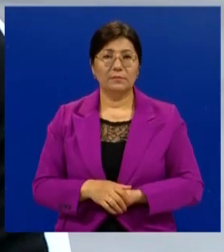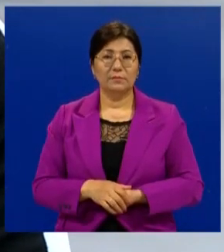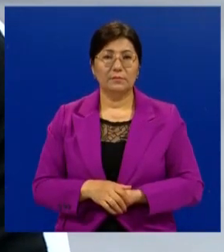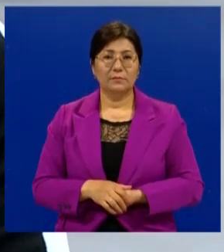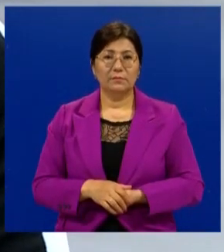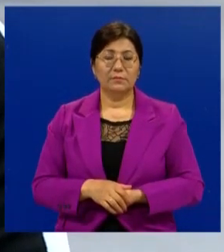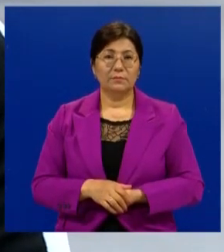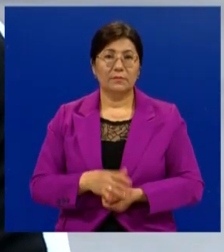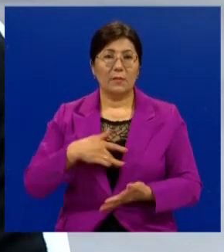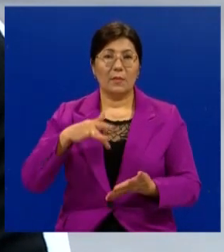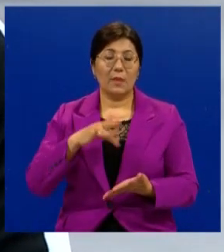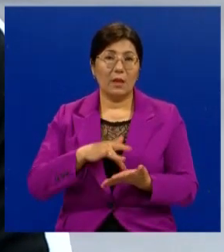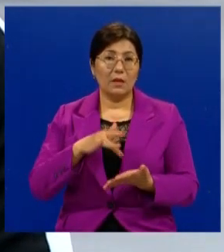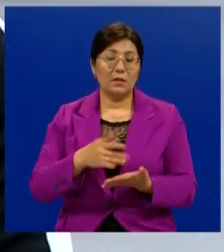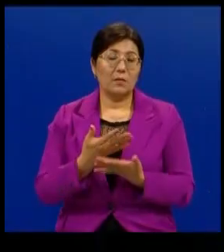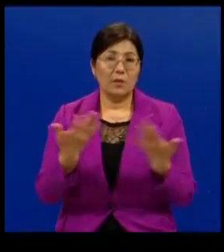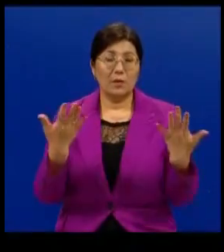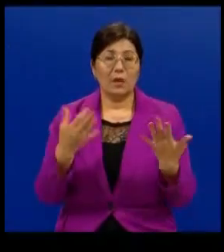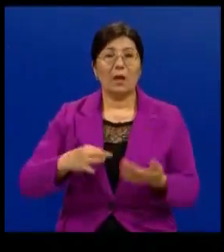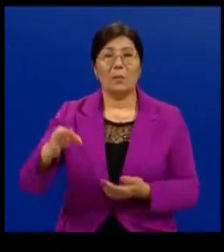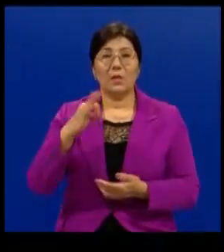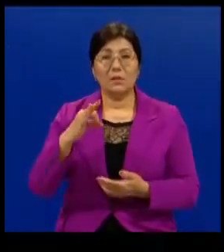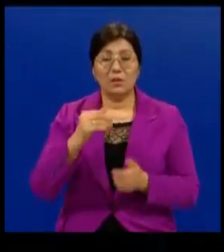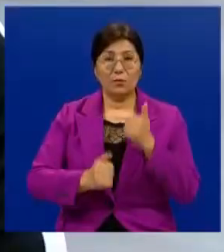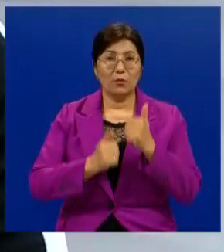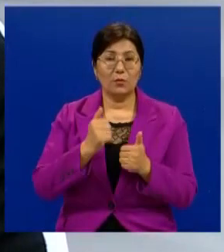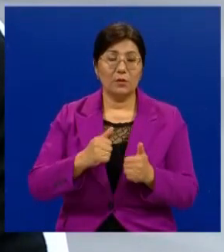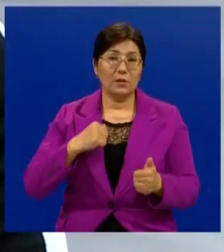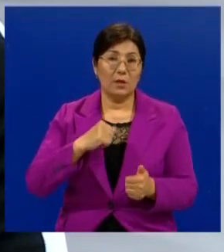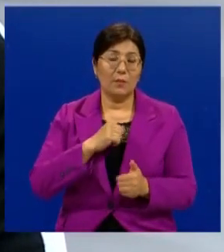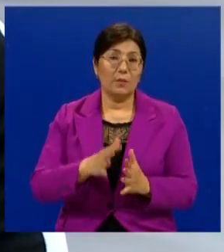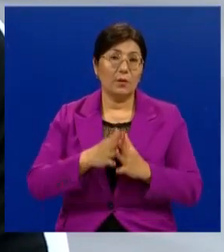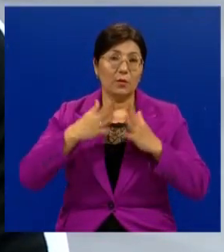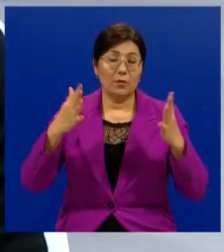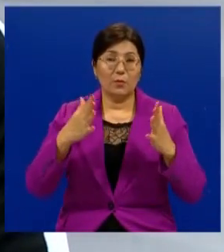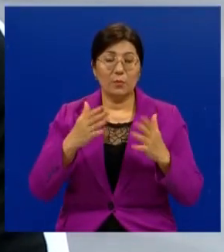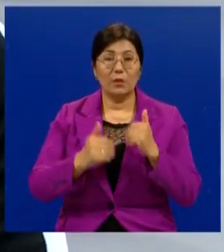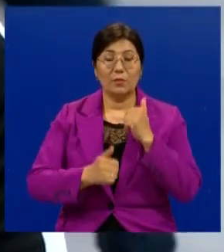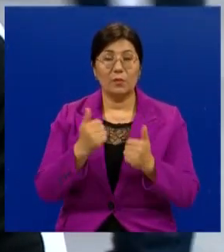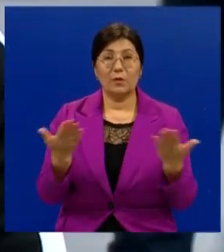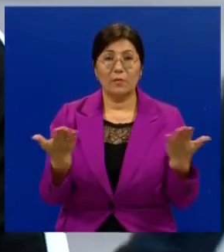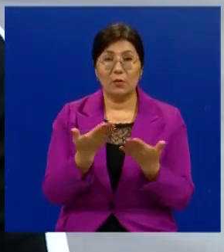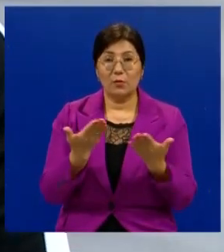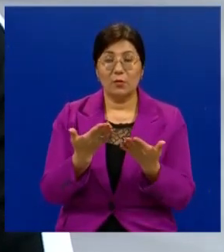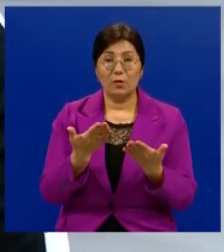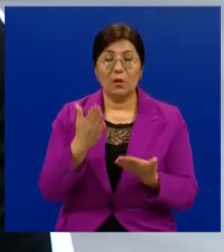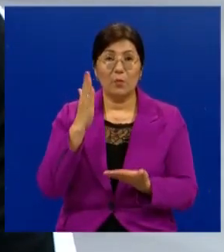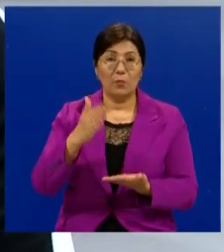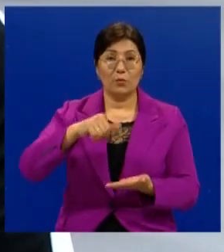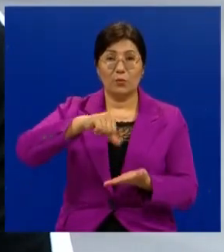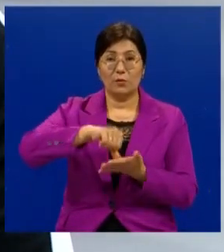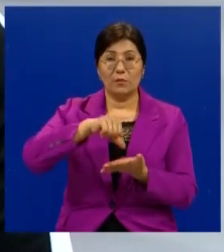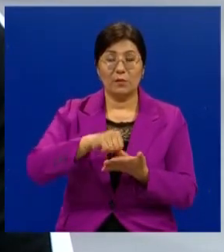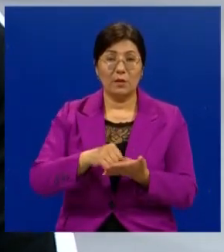на городских и также всевозможных областных играх. Это самый крупный турнир, в которых я участвовал.